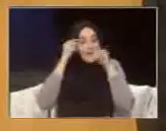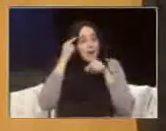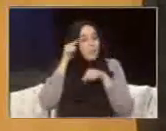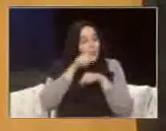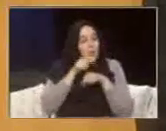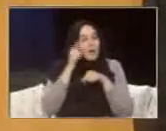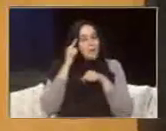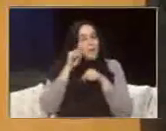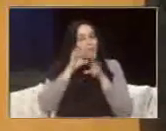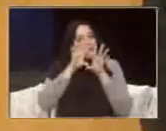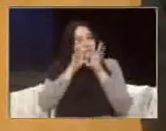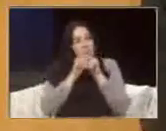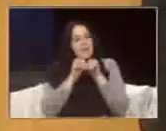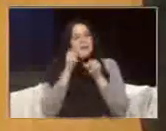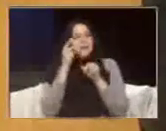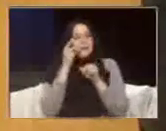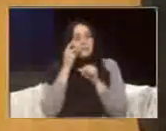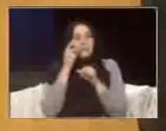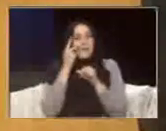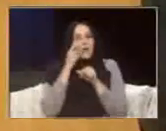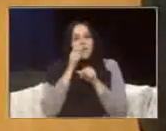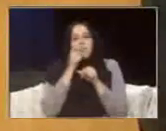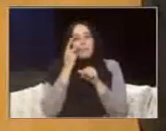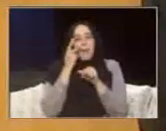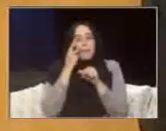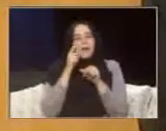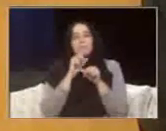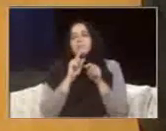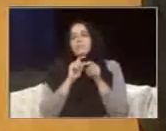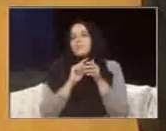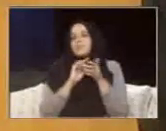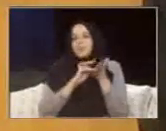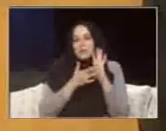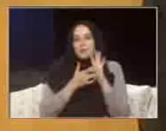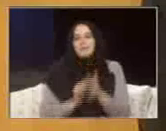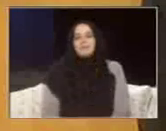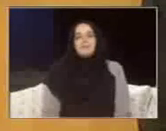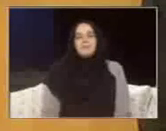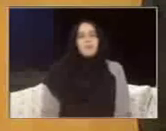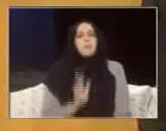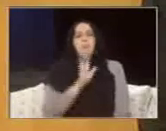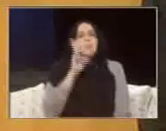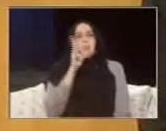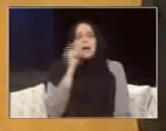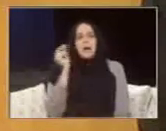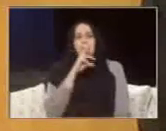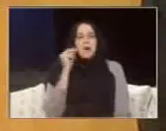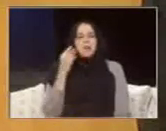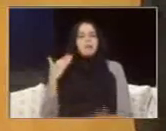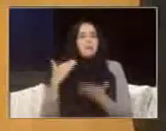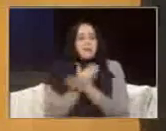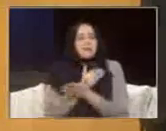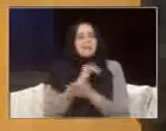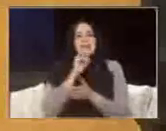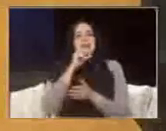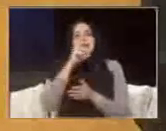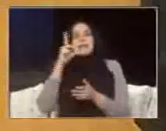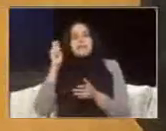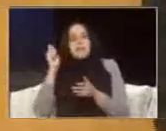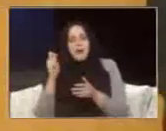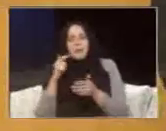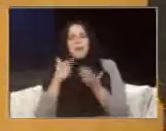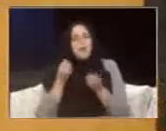ليك ولباباها والمسلمين، فلا باس لا باس ما كانش حاجه يعني راهي العده خلاص انتهت، الان استقبلي هذاك